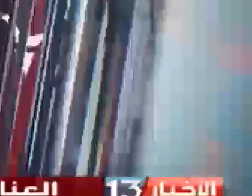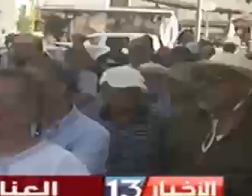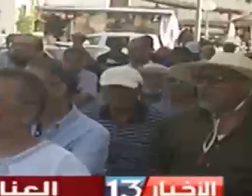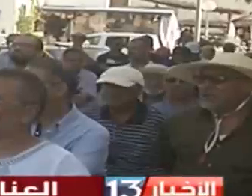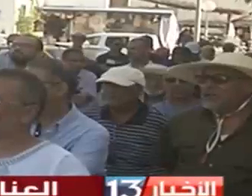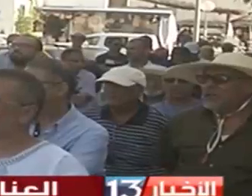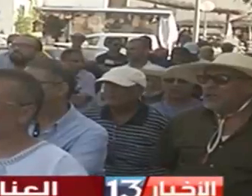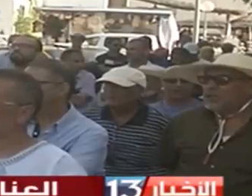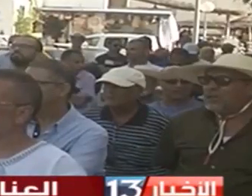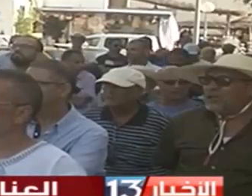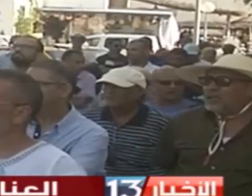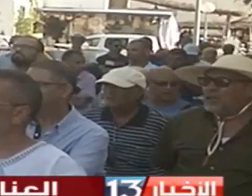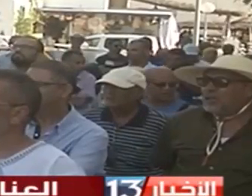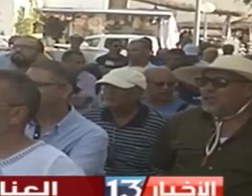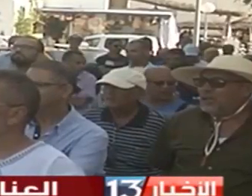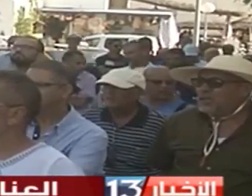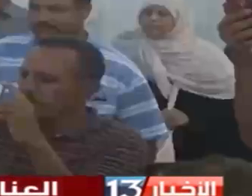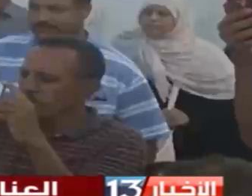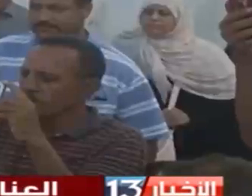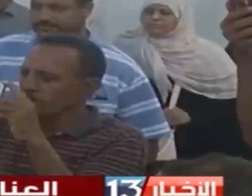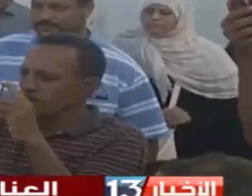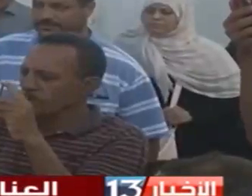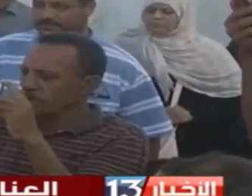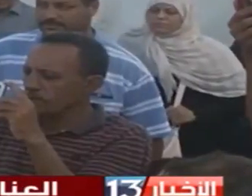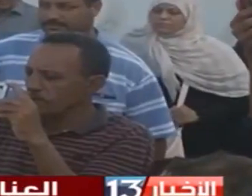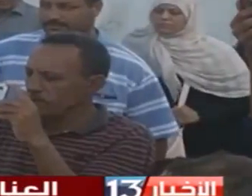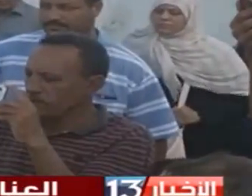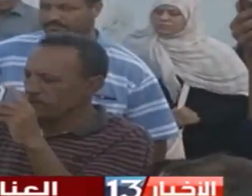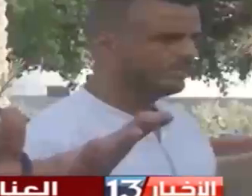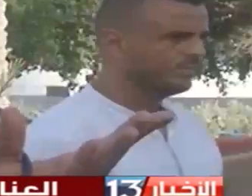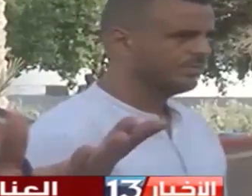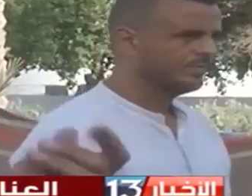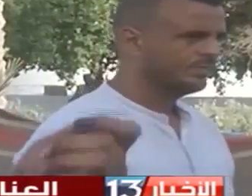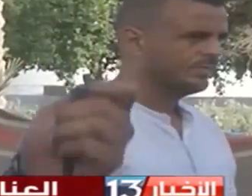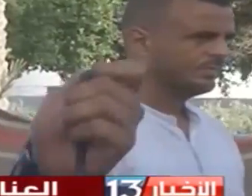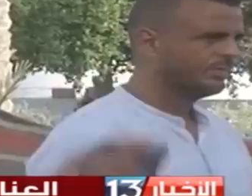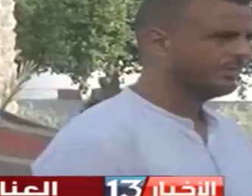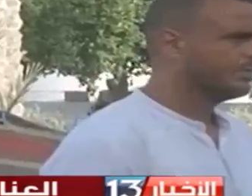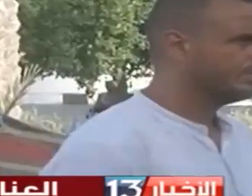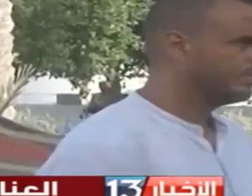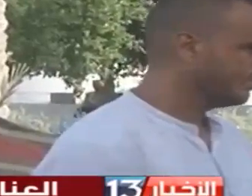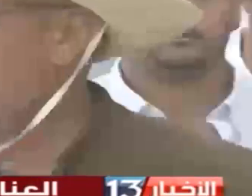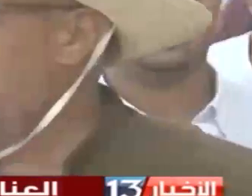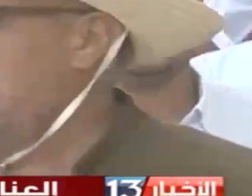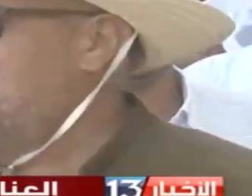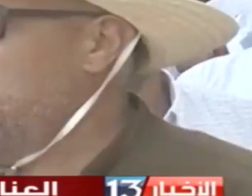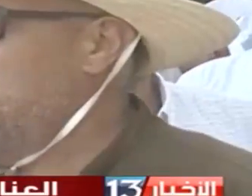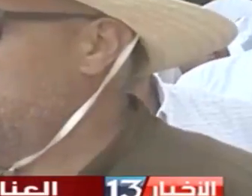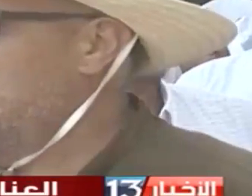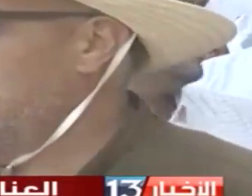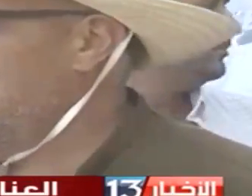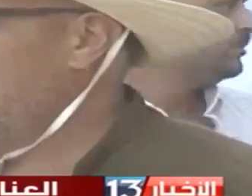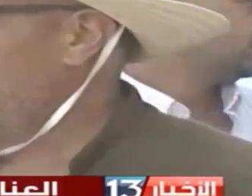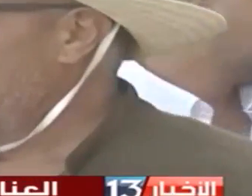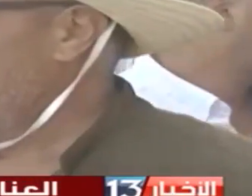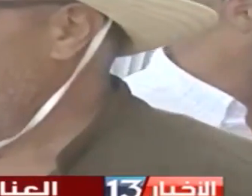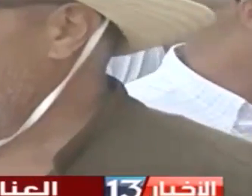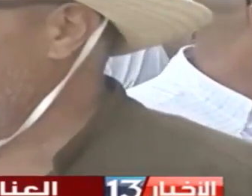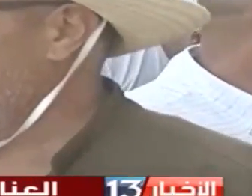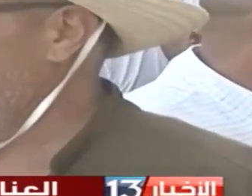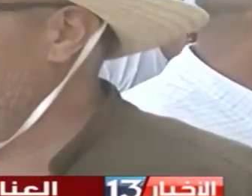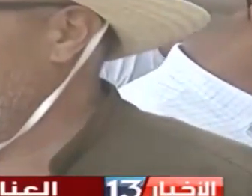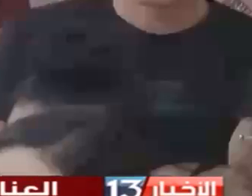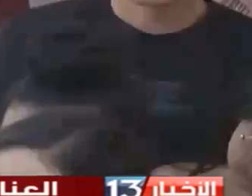وقفة احتجاجية لعدد من نشطاء المجتمع المدني بجرجيس للمطالبة بإقرار خط بحري قار